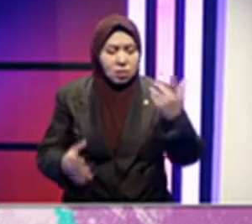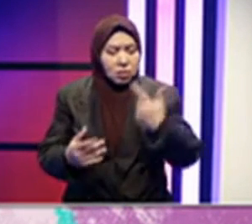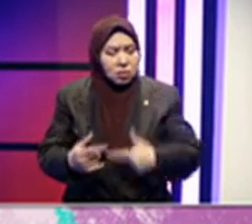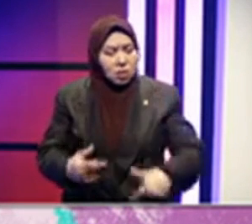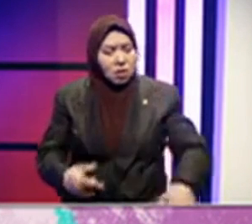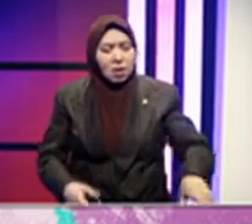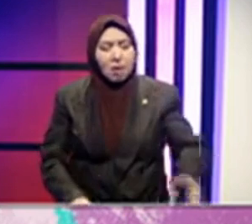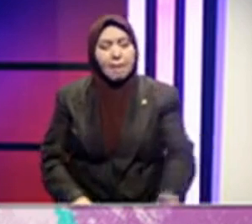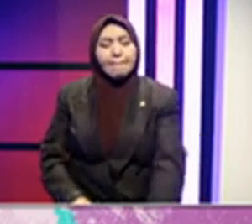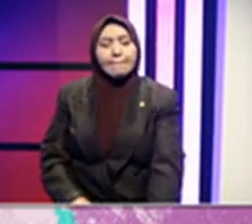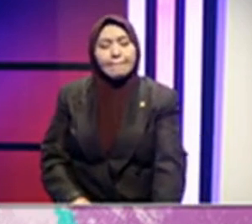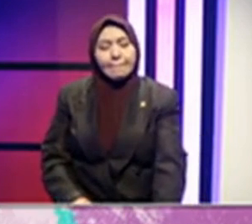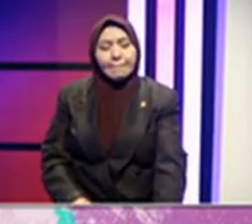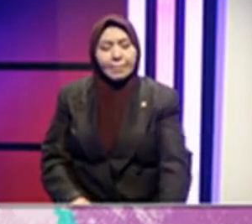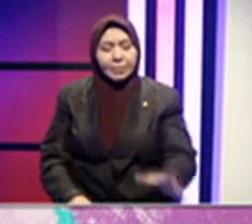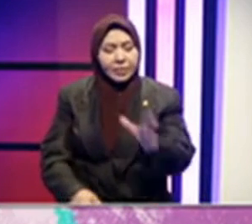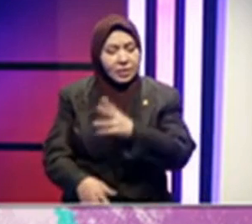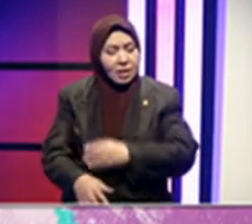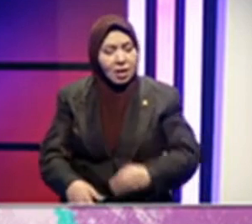أعمالهم